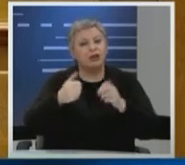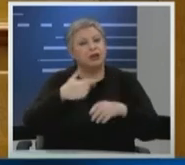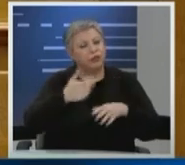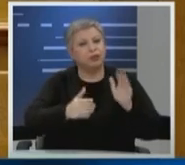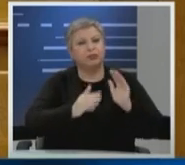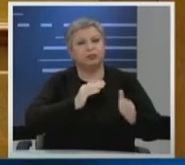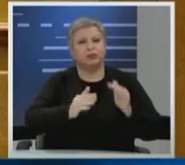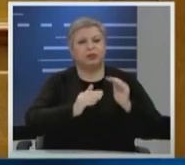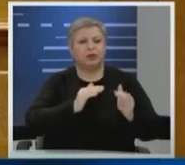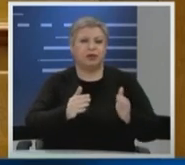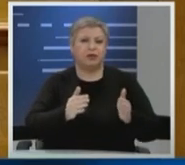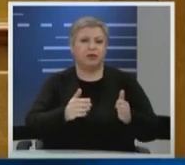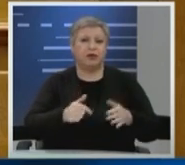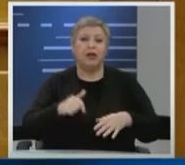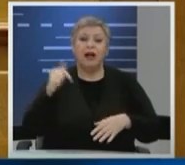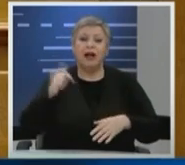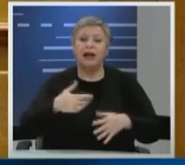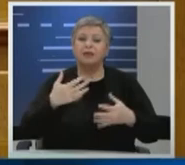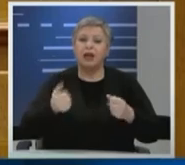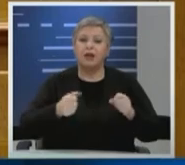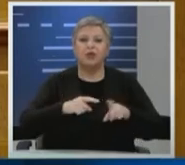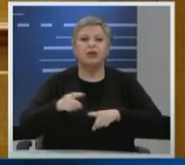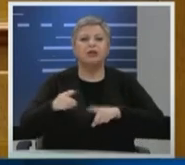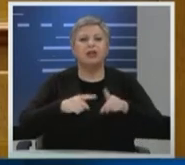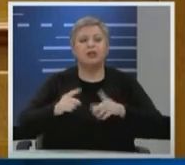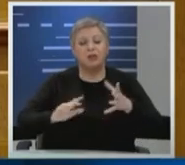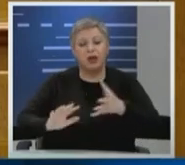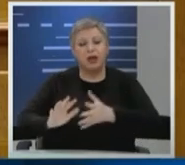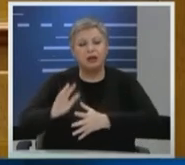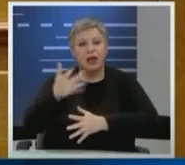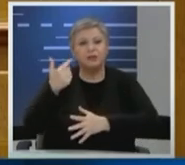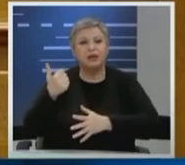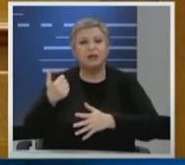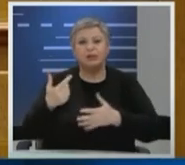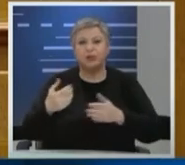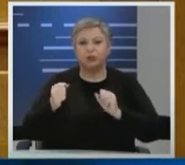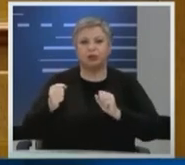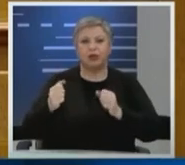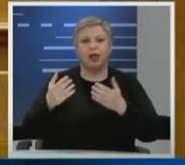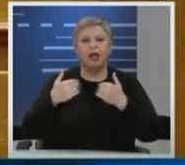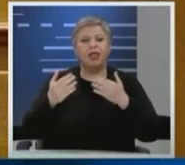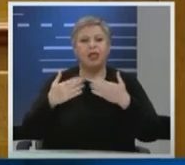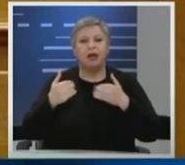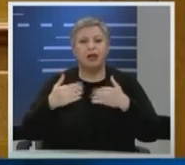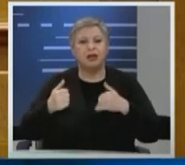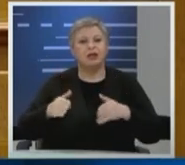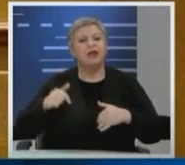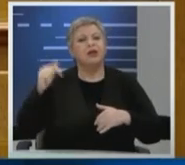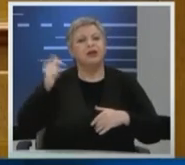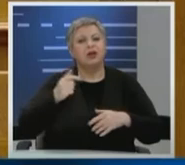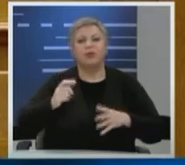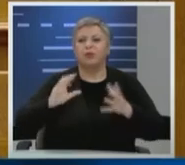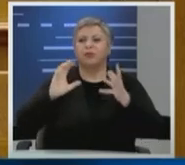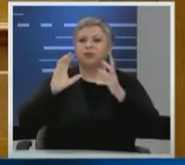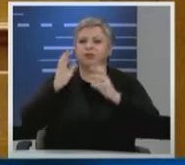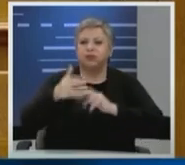αυτά έχουν να κάνουν με μια ανάπτυξη ανεμική και αβέβαιη εξαιτίας της επιβράδυσης της παγκόσμιας οικονομίας, της όξυσης